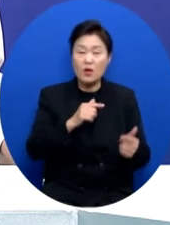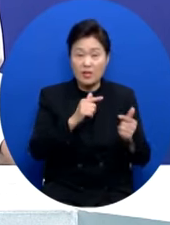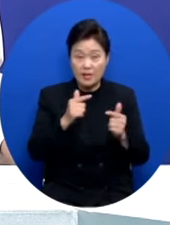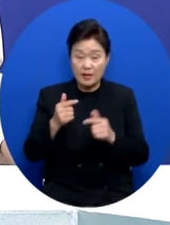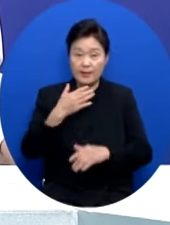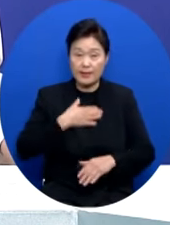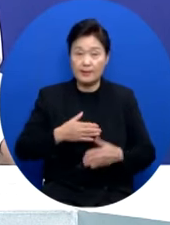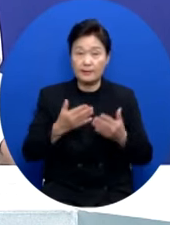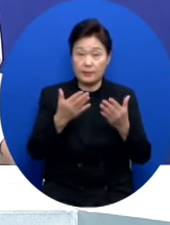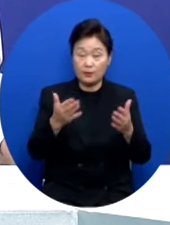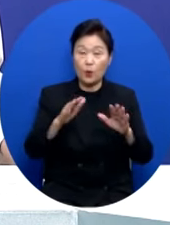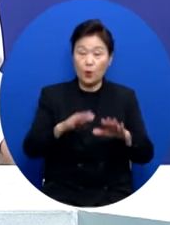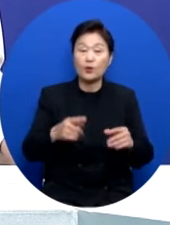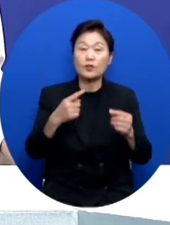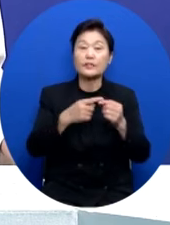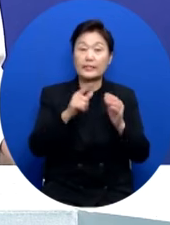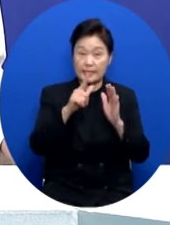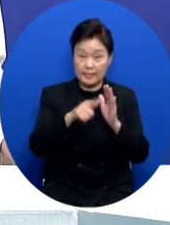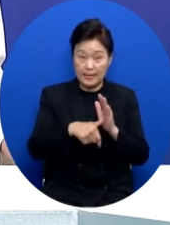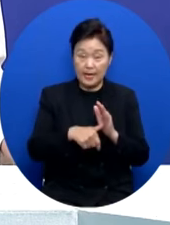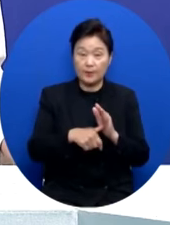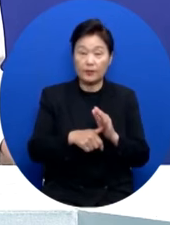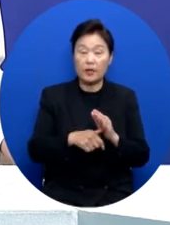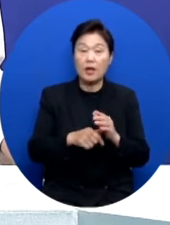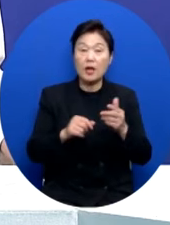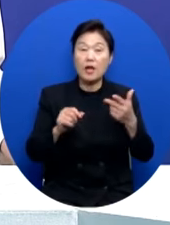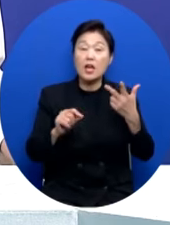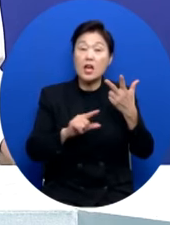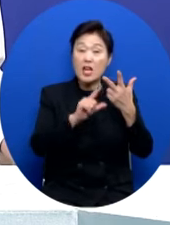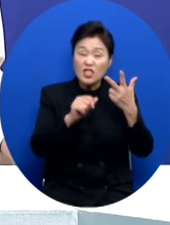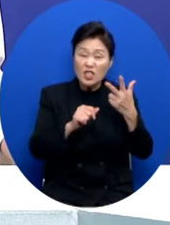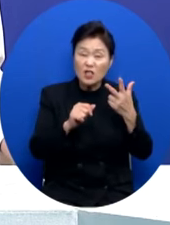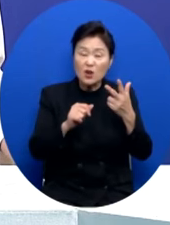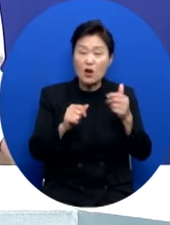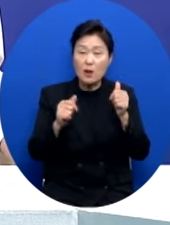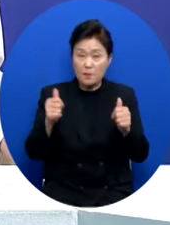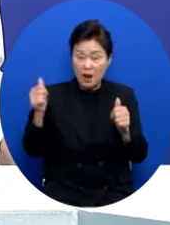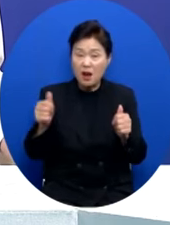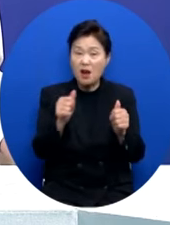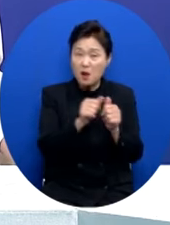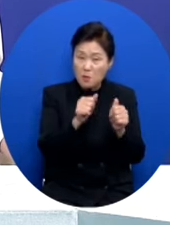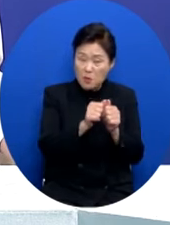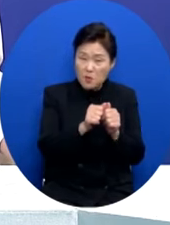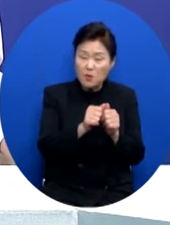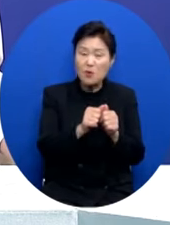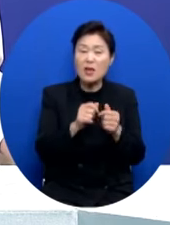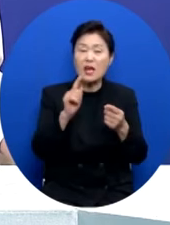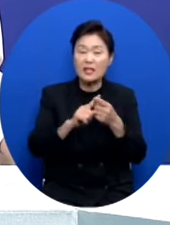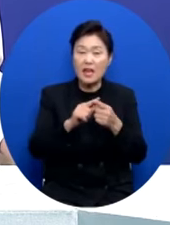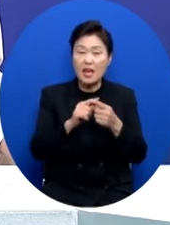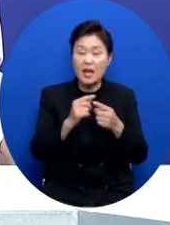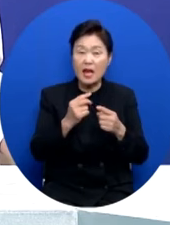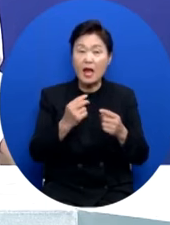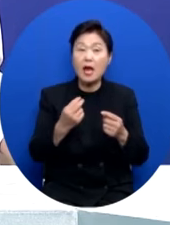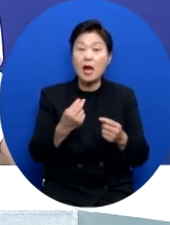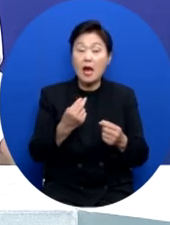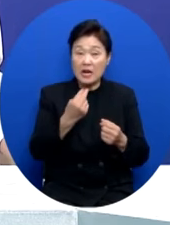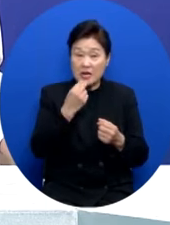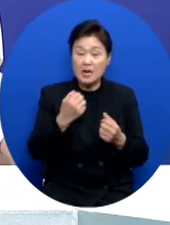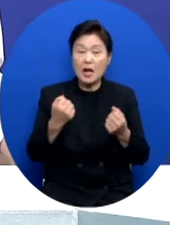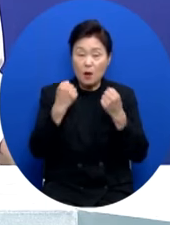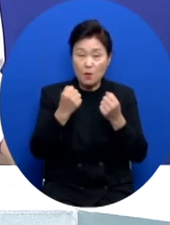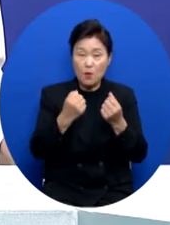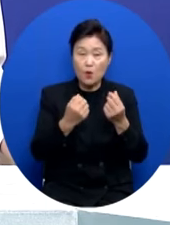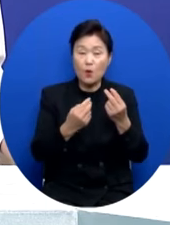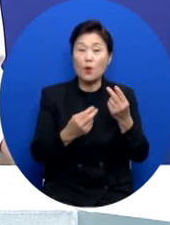살펴봅니다 오늘은 그 첫 시간인데요 지난 7월 동성부부의 건강보험 피부양자 자격을 인정하는 대법원의 판결이